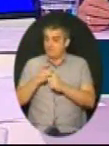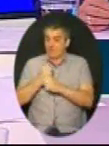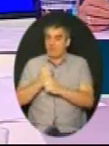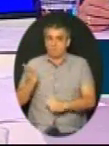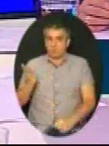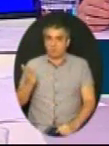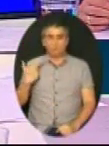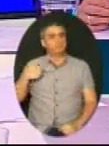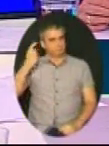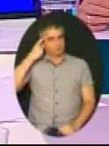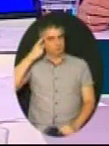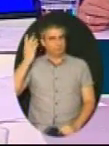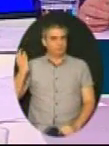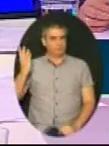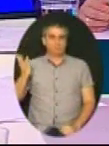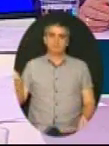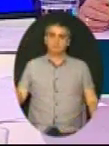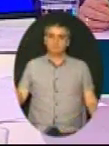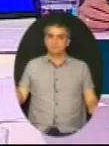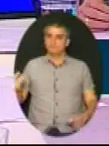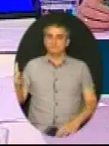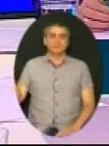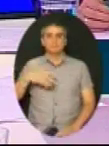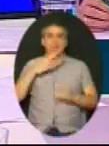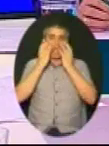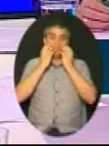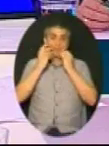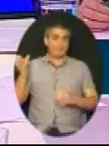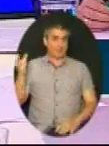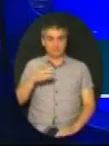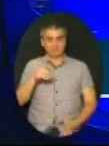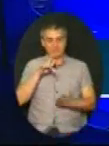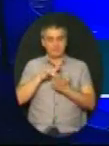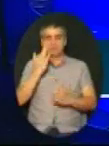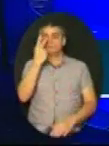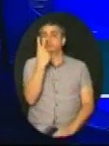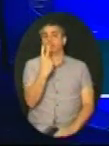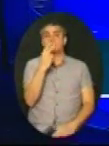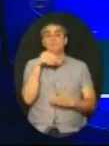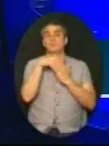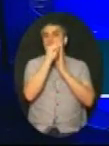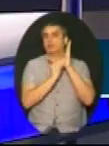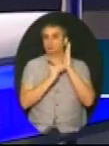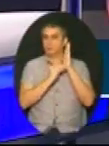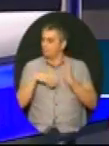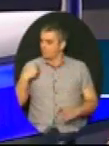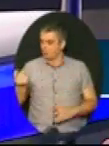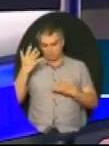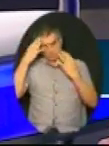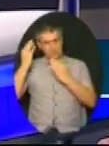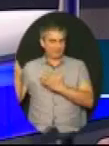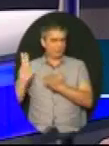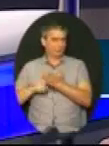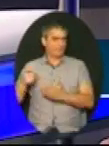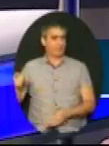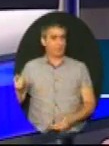העבודה הייתה משכילה לשים את אמיר פרץ במקום מספר 2 ברשימה, והיו נותנים לו את הכבוד